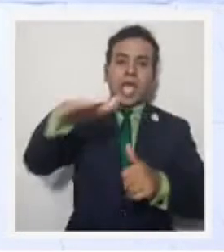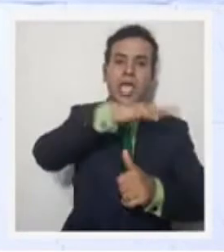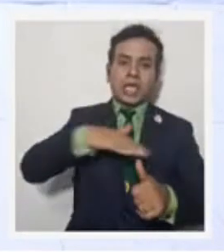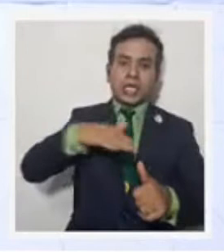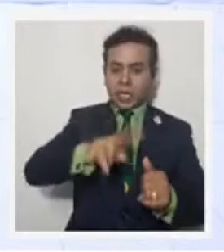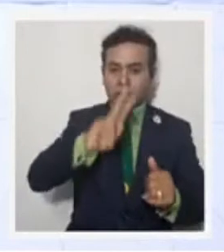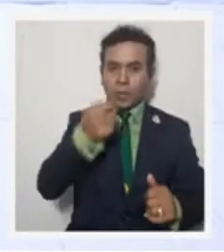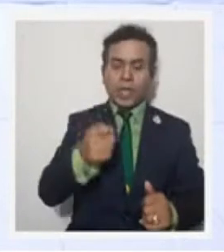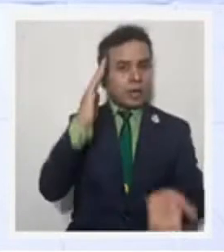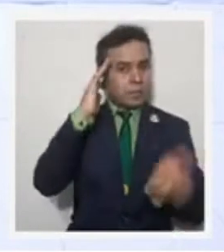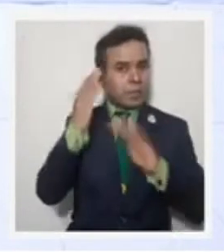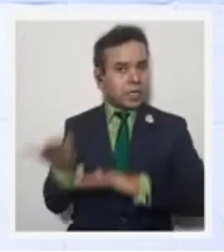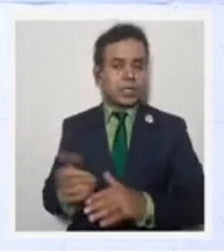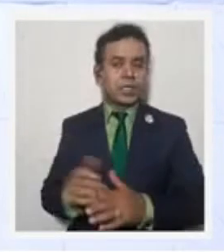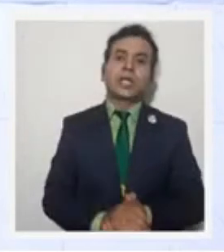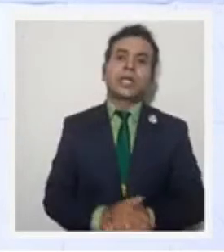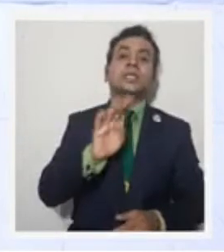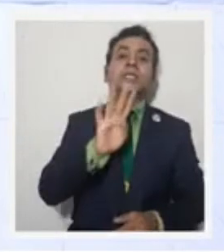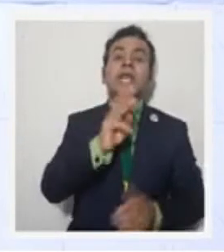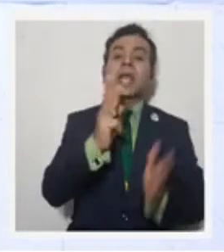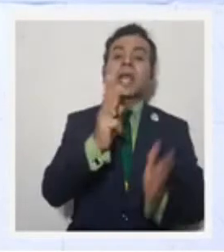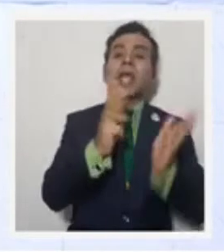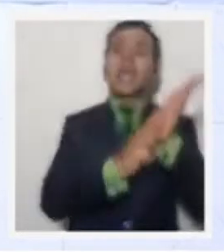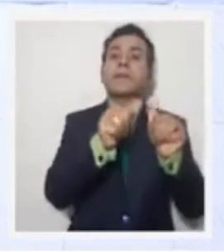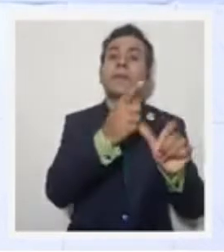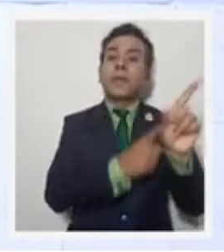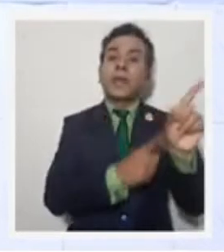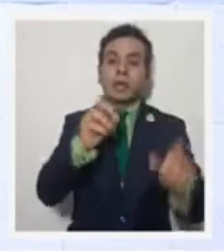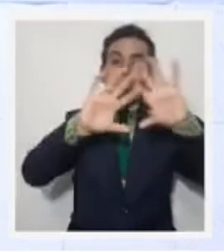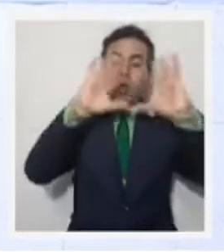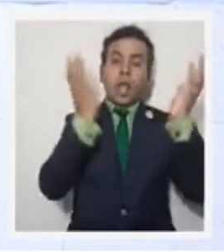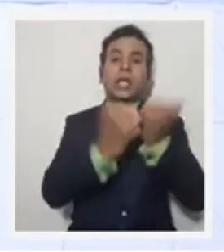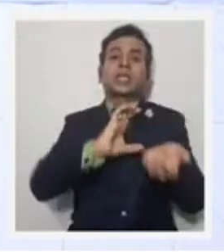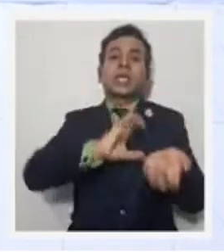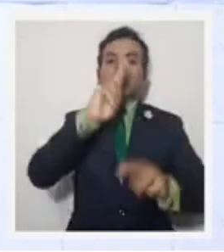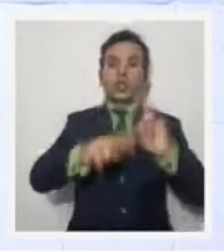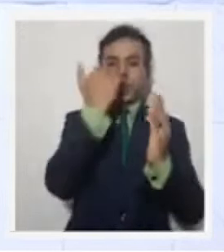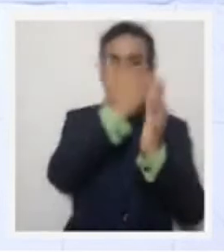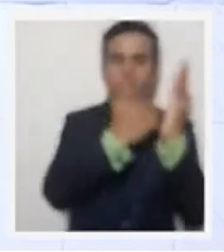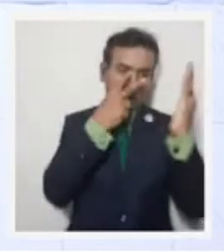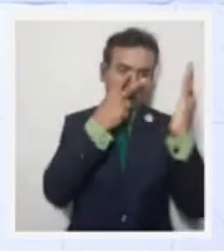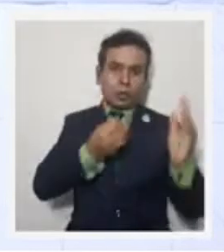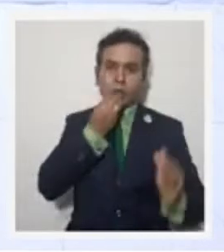2,463 জন। এবং এটি আমরা নিয়েছি সিচুয়েশন রিপোর্ট 4 মে বিশ্ব স্বাস্থ্য সংস্থার।